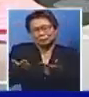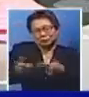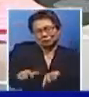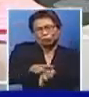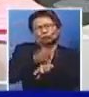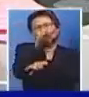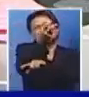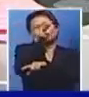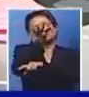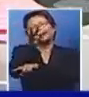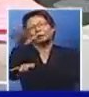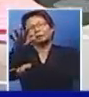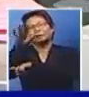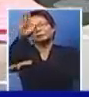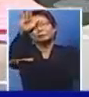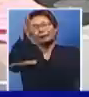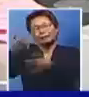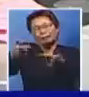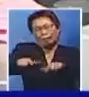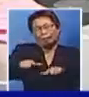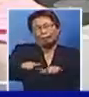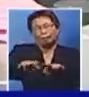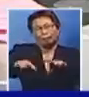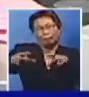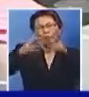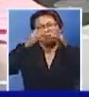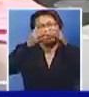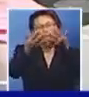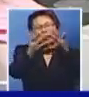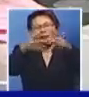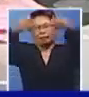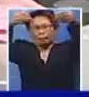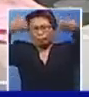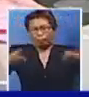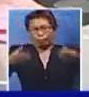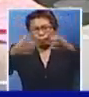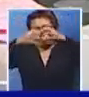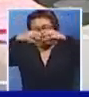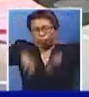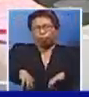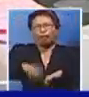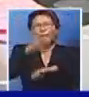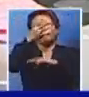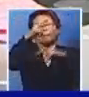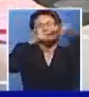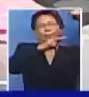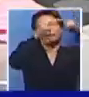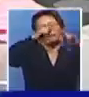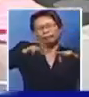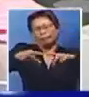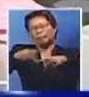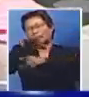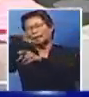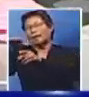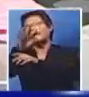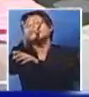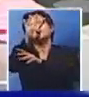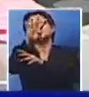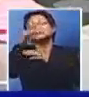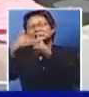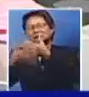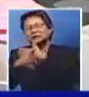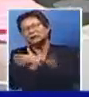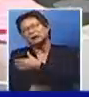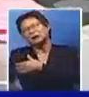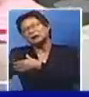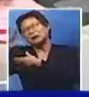kira-kira 12.45 tengah hari itu mengakibatkan runtuhan tembok batu dari tingkat 4 bangunan menyebabkan 4 cedera, manakala